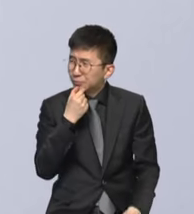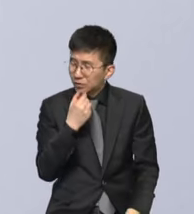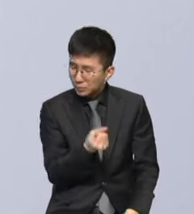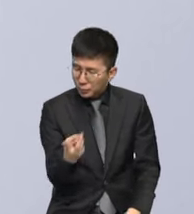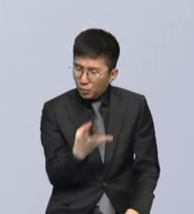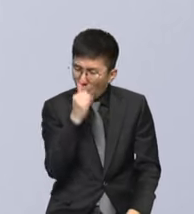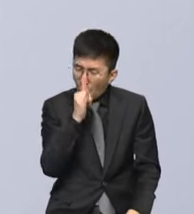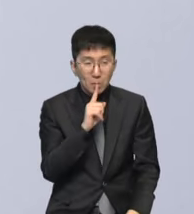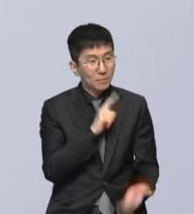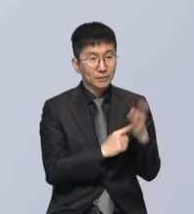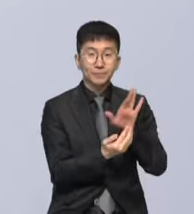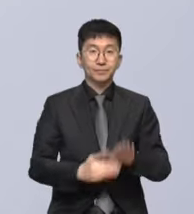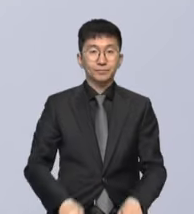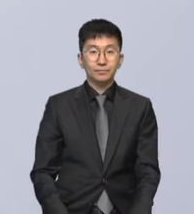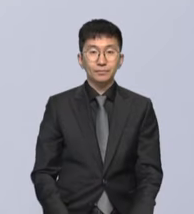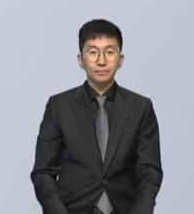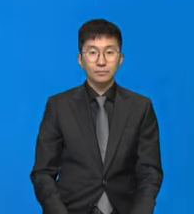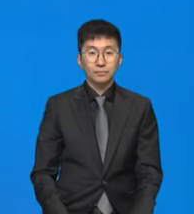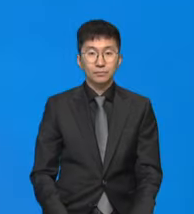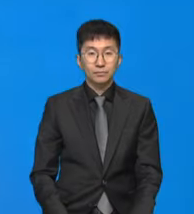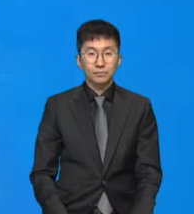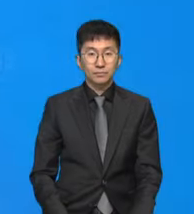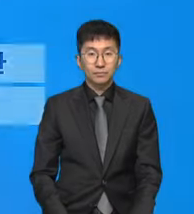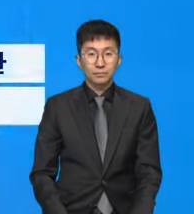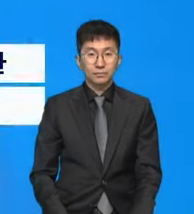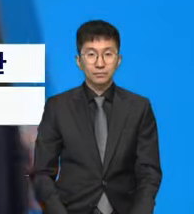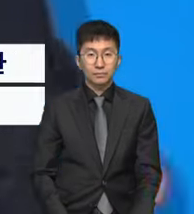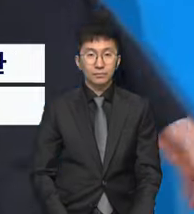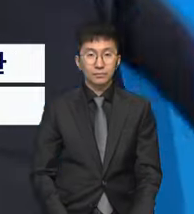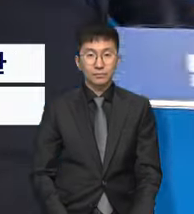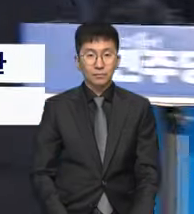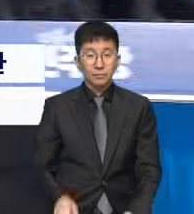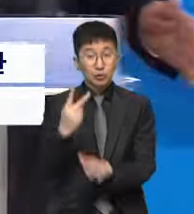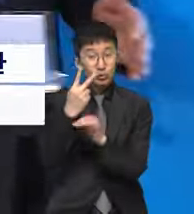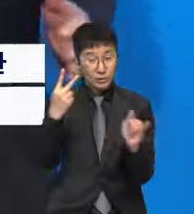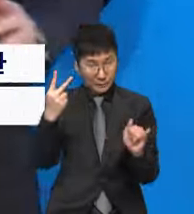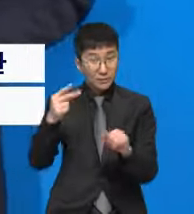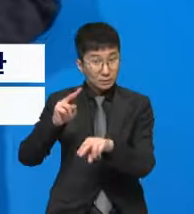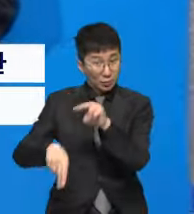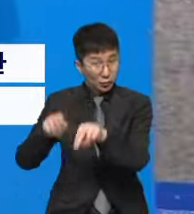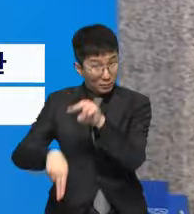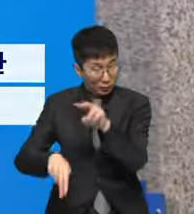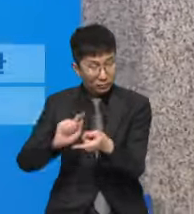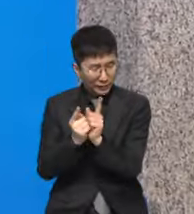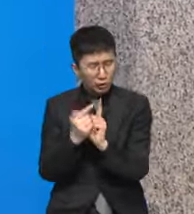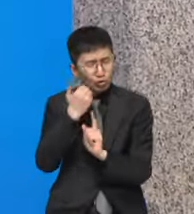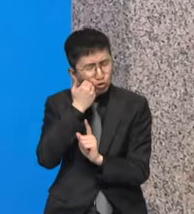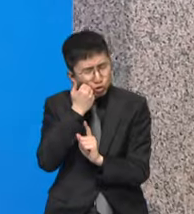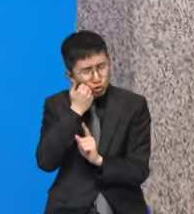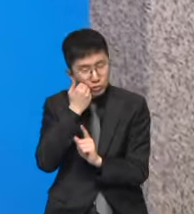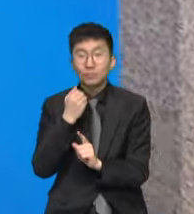상당하다고 설명했습니다. 시민사회 측은 조만간 자진사퇴한 두 여성 후보를 대신할 인물을 결정해